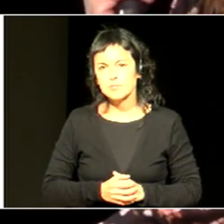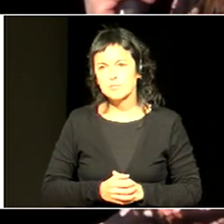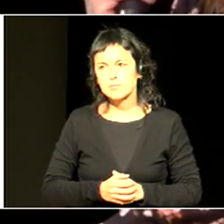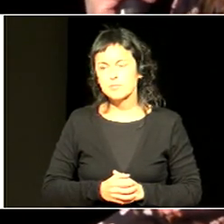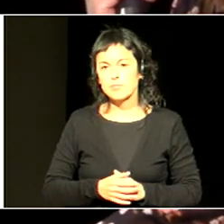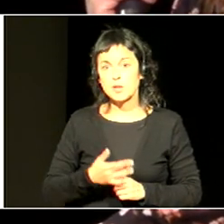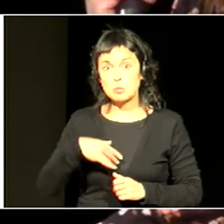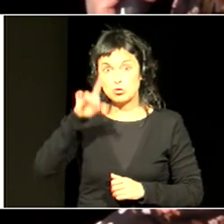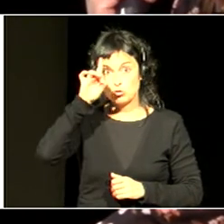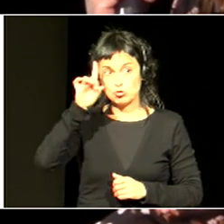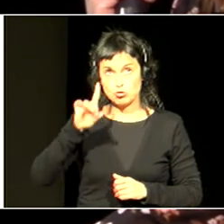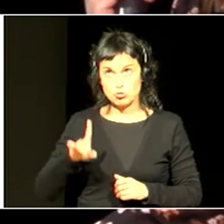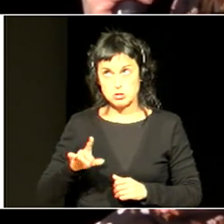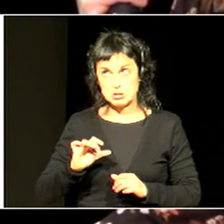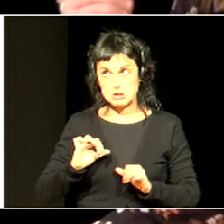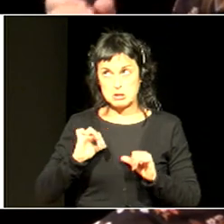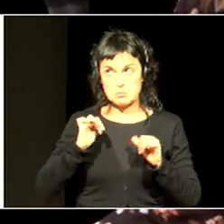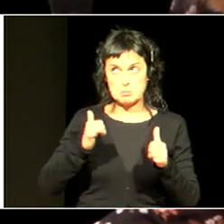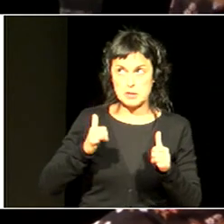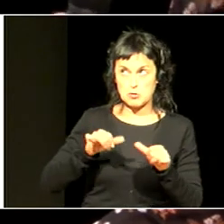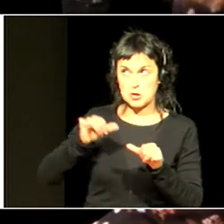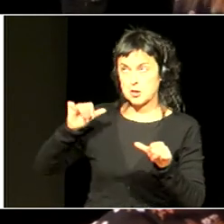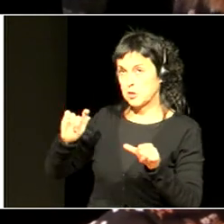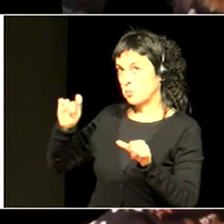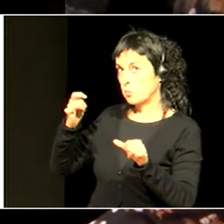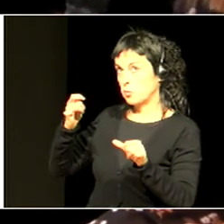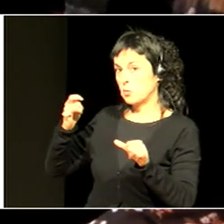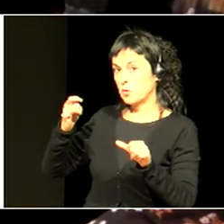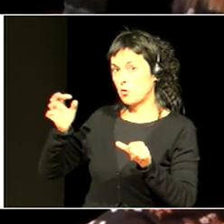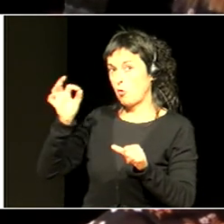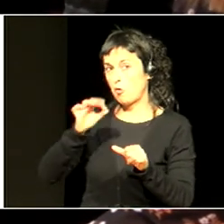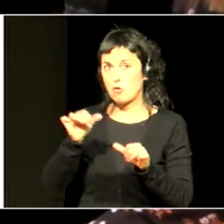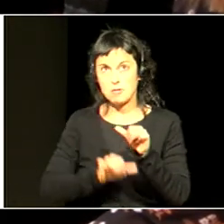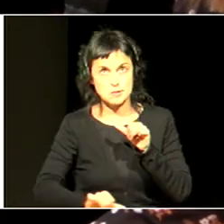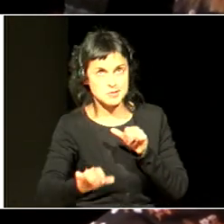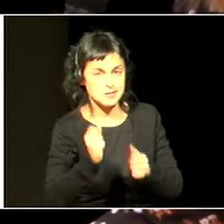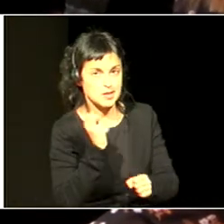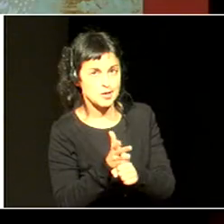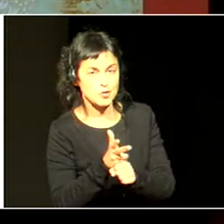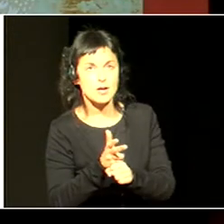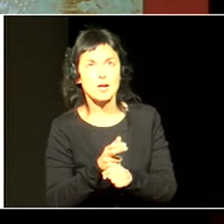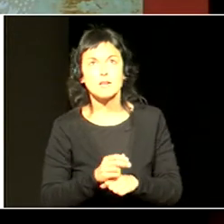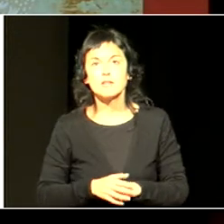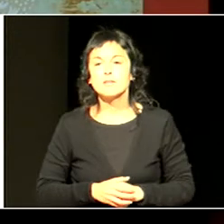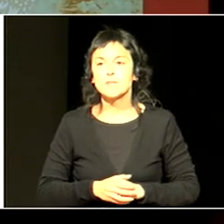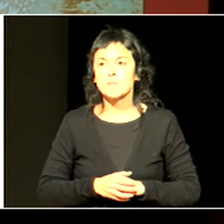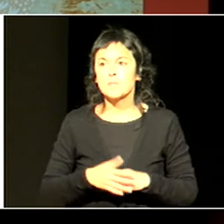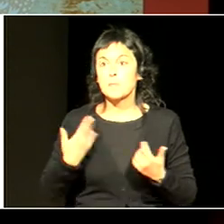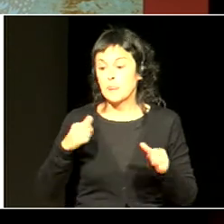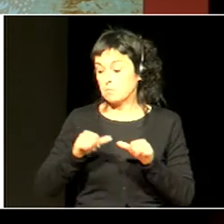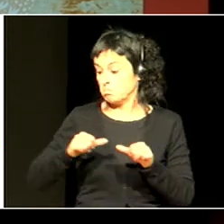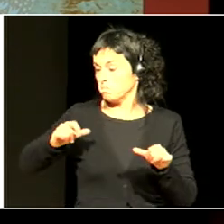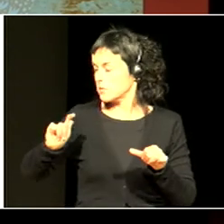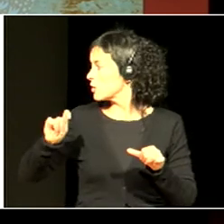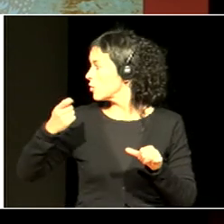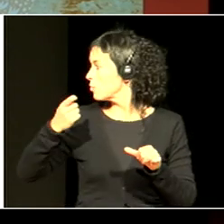naizen lorpenekin edo erronkekin, ze, klaro, gure lorpen zerrenda, ba,